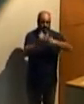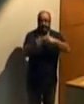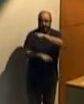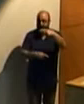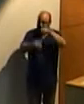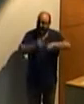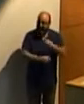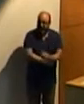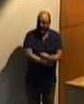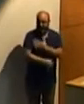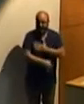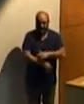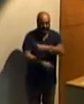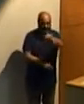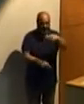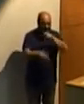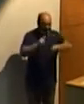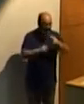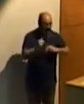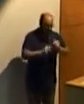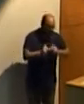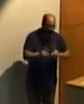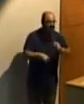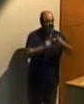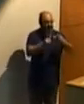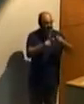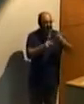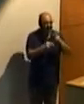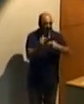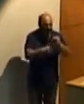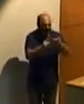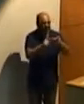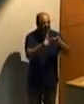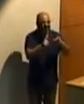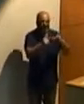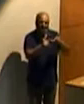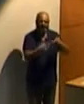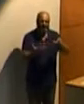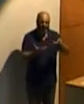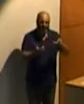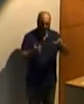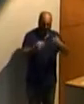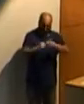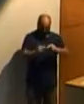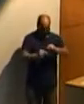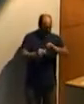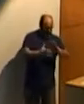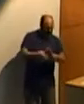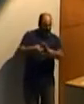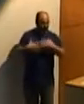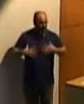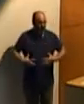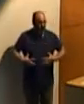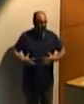ça va nous changer un petit peu ensuite on essaiera de voir en quoi ce jeu de lego nous permettrait éventuellement de repenser le corps qu'est ce que la